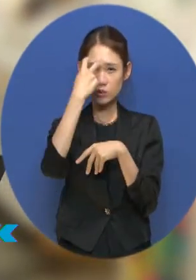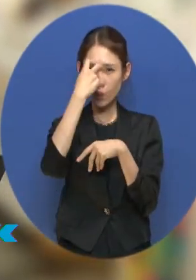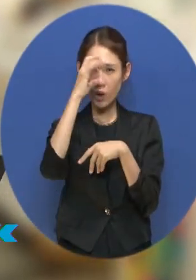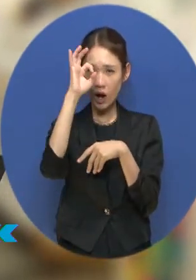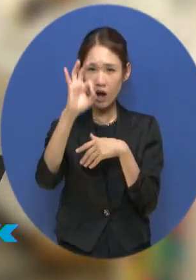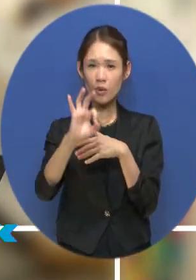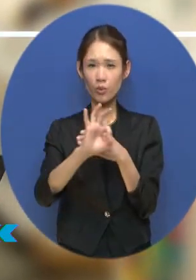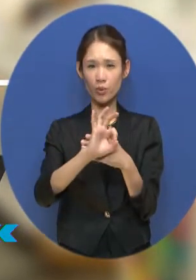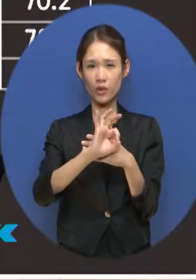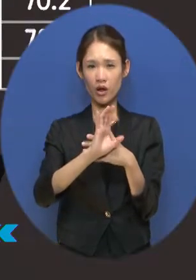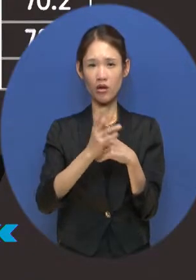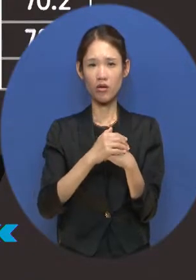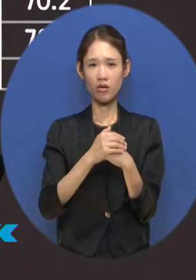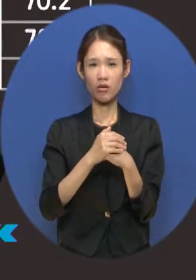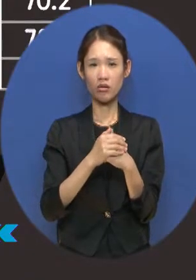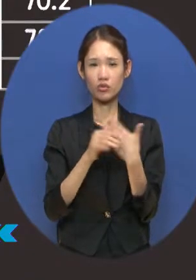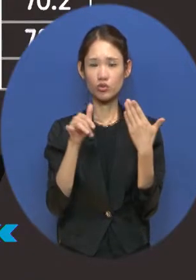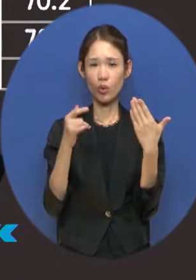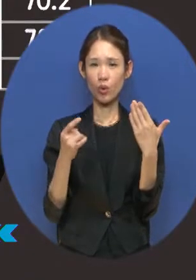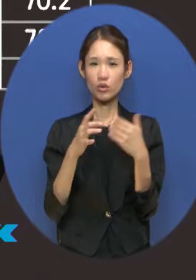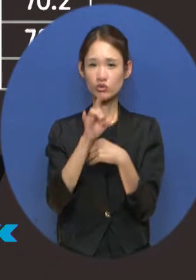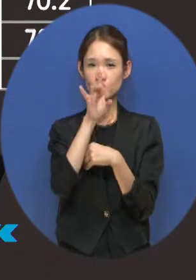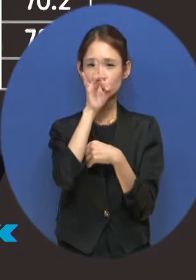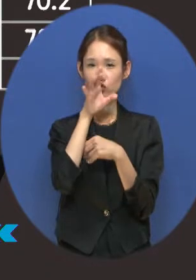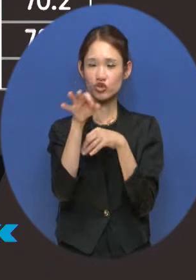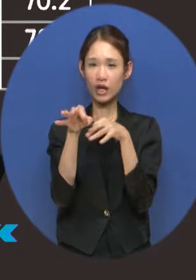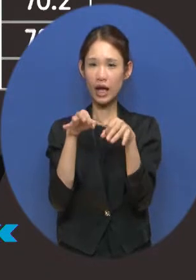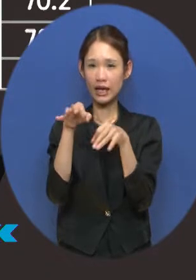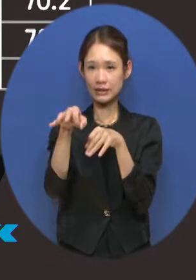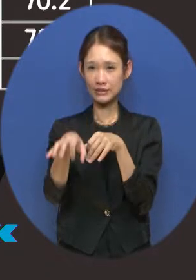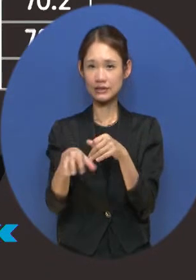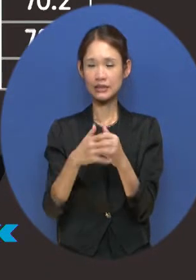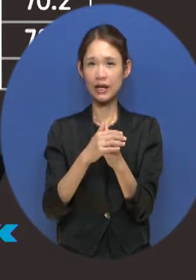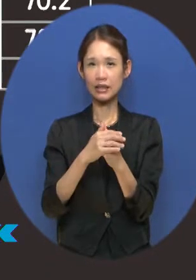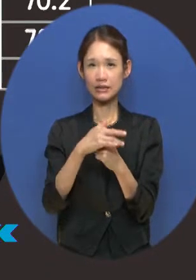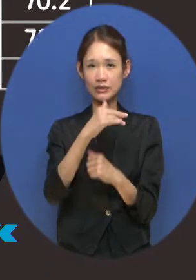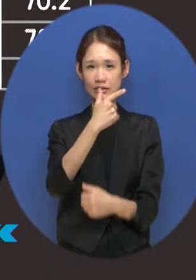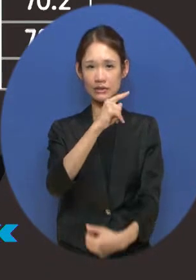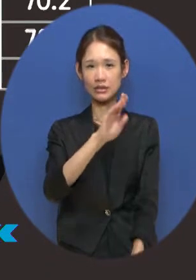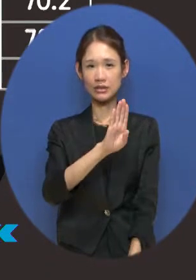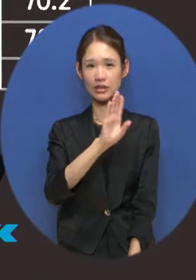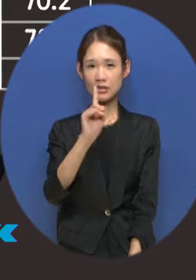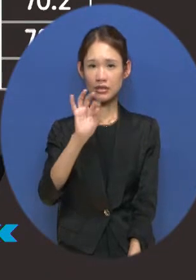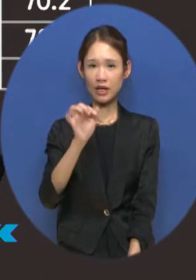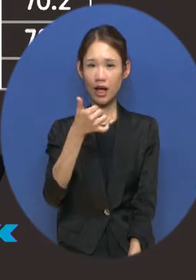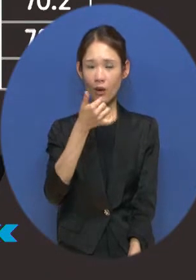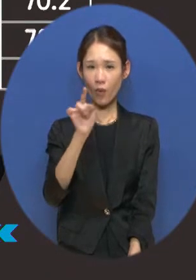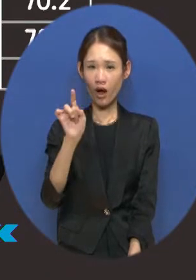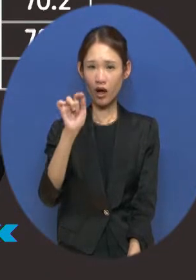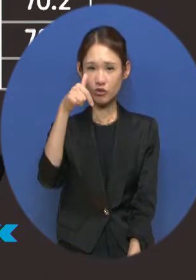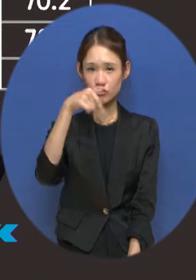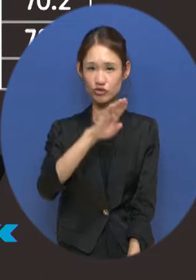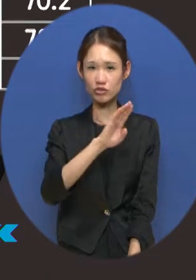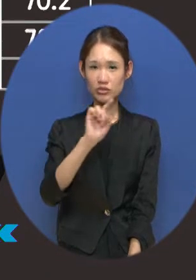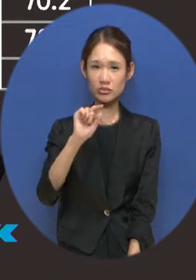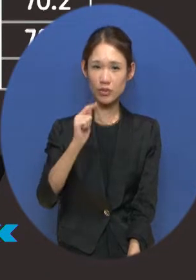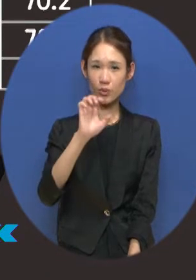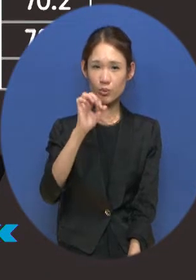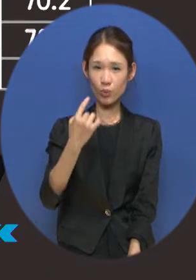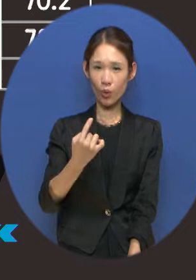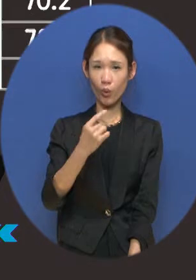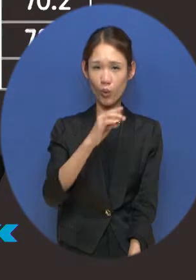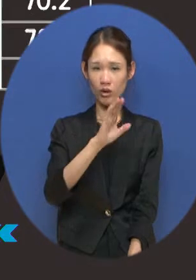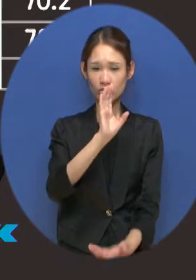보니까 9호선 그리고 분당선에 9호선이 이제 공항시장 신방화, 구반포,